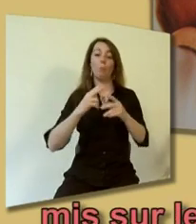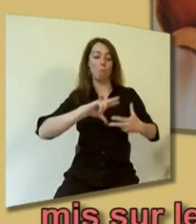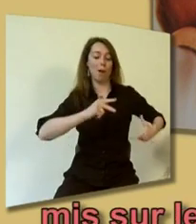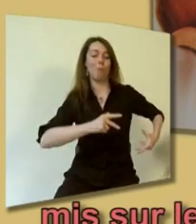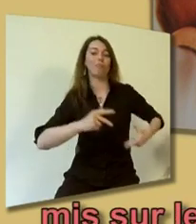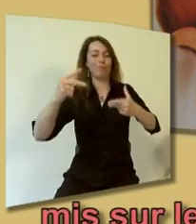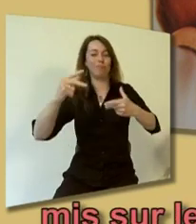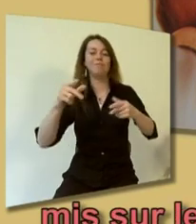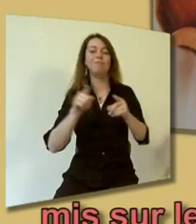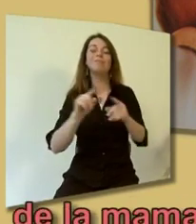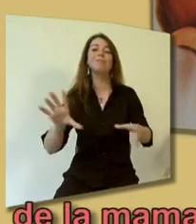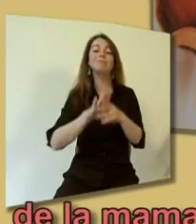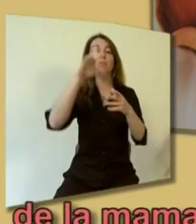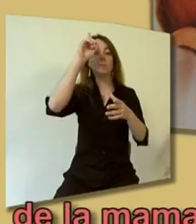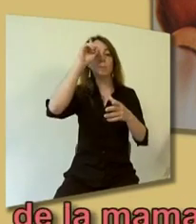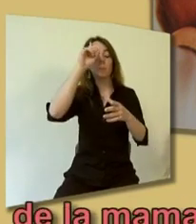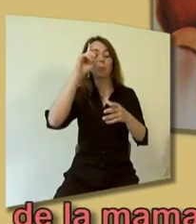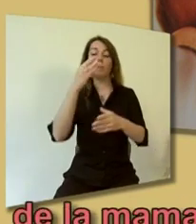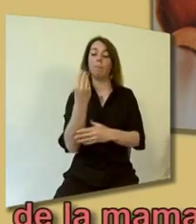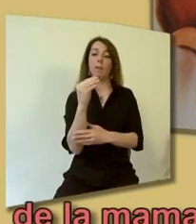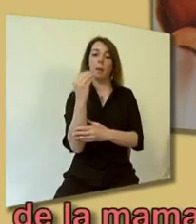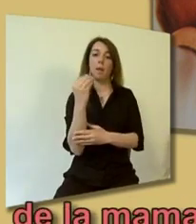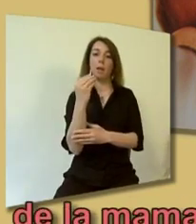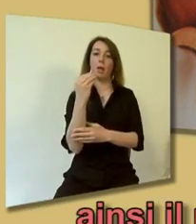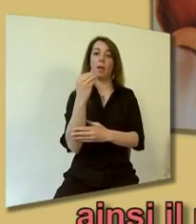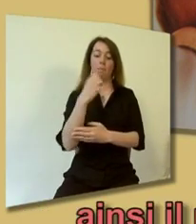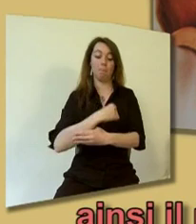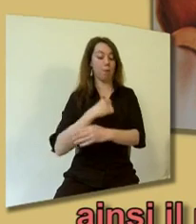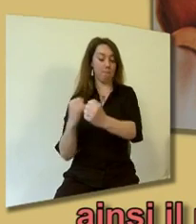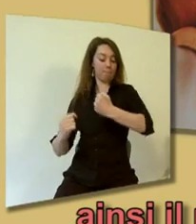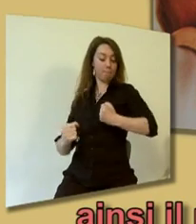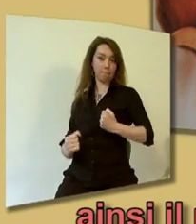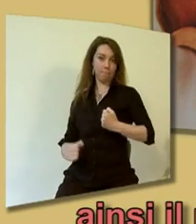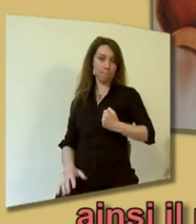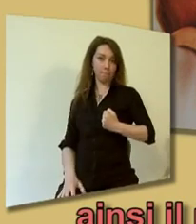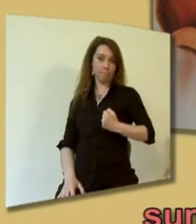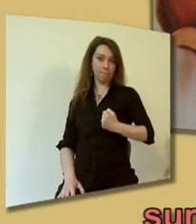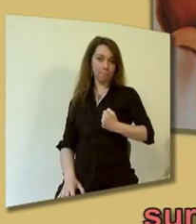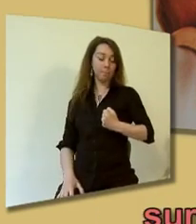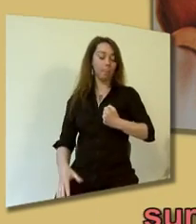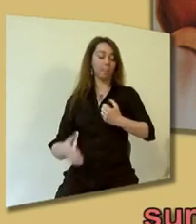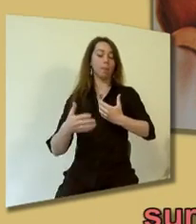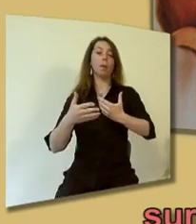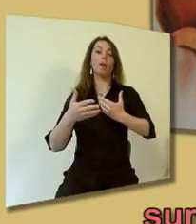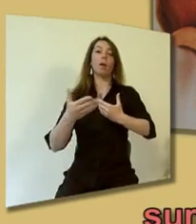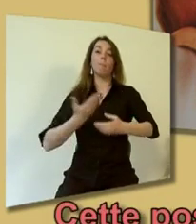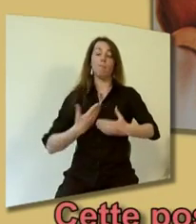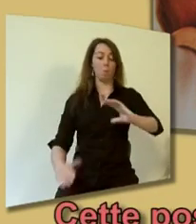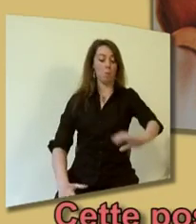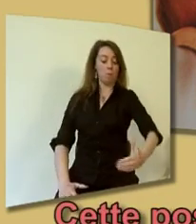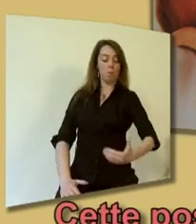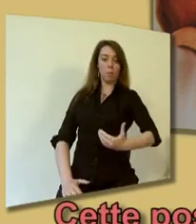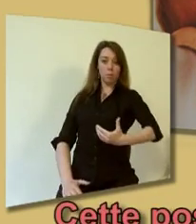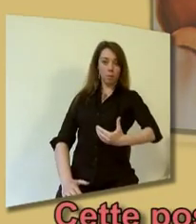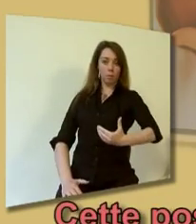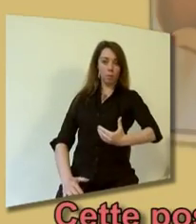où le bébé est mis sur le côté, sous le bras de la maman, et va téter le sein. Ainsi, il ne reposera pas sur